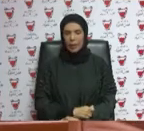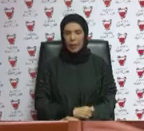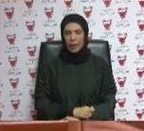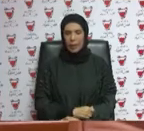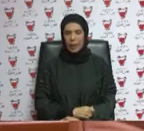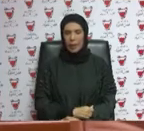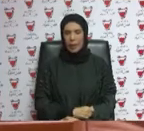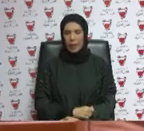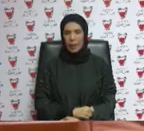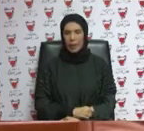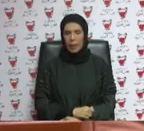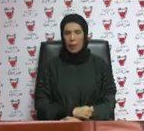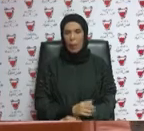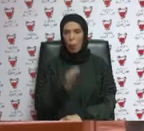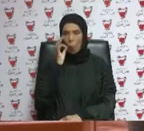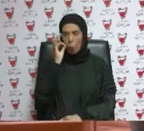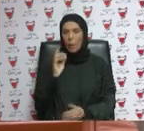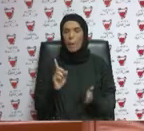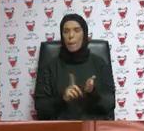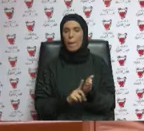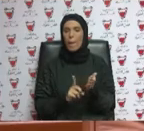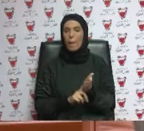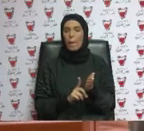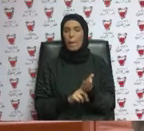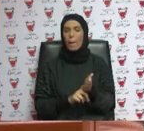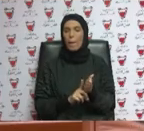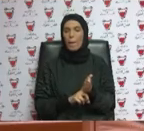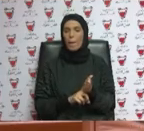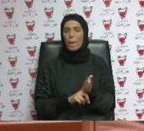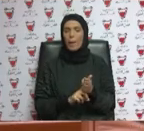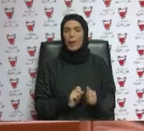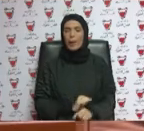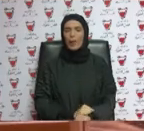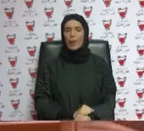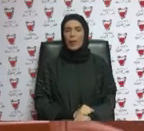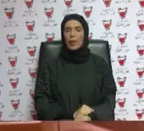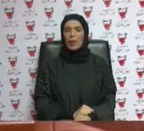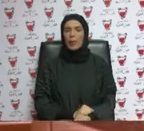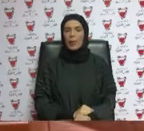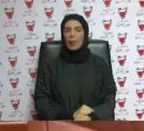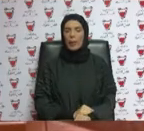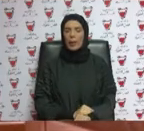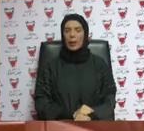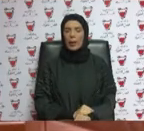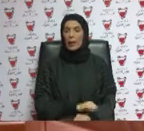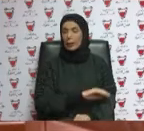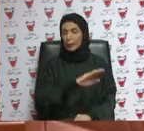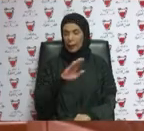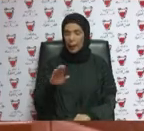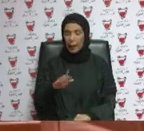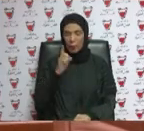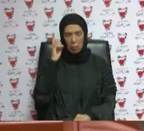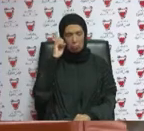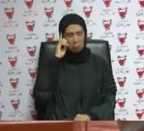بل عفوا متأكد لا يوجد أحد بيننا في هذه القاعة سواء داخل القاعة أو خارجها من هو